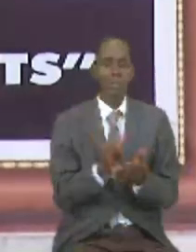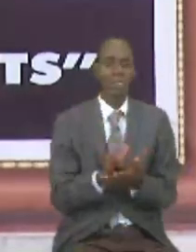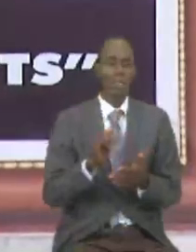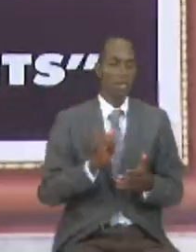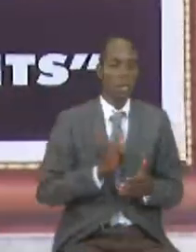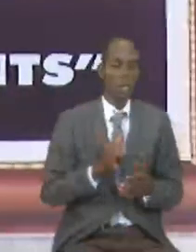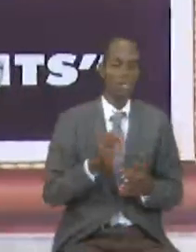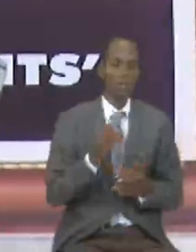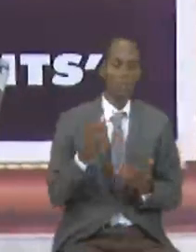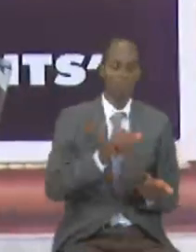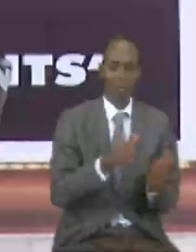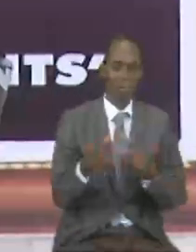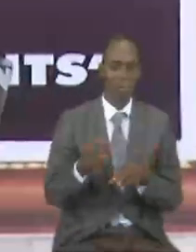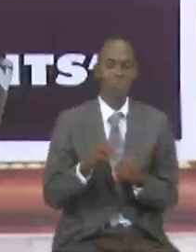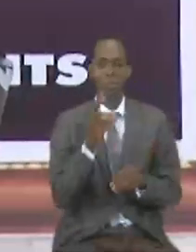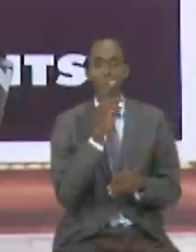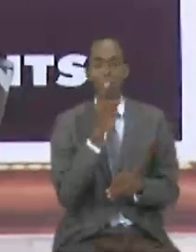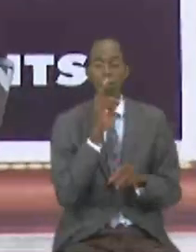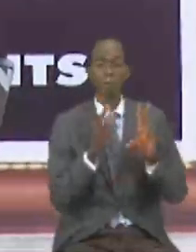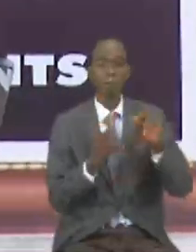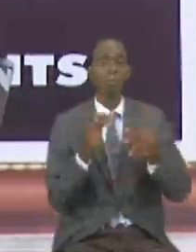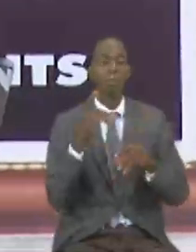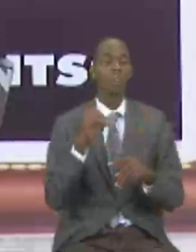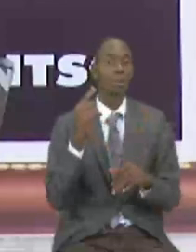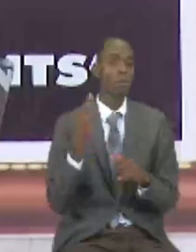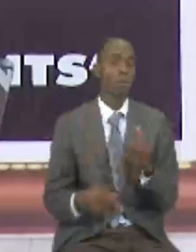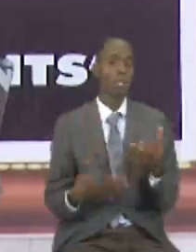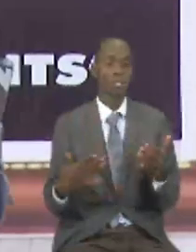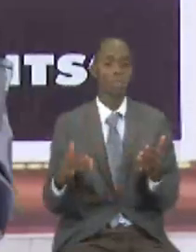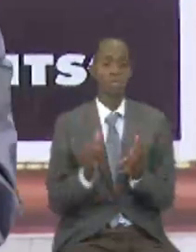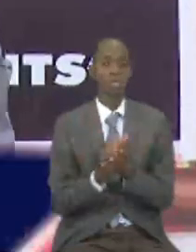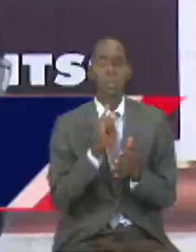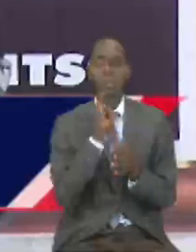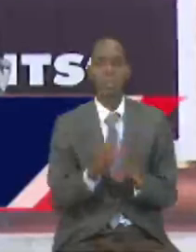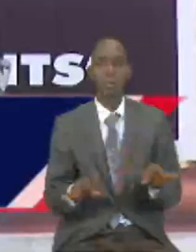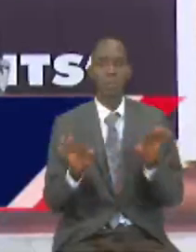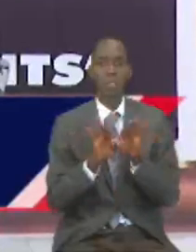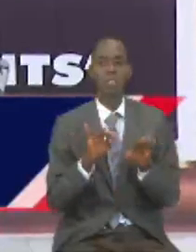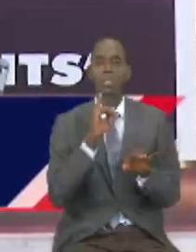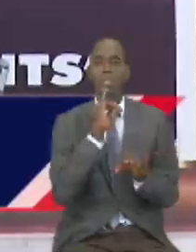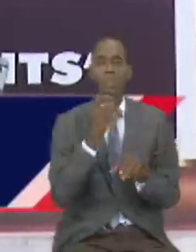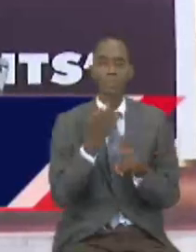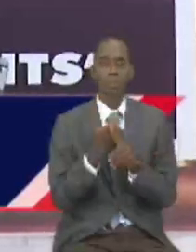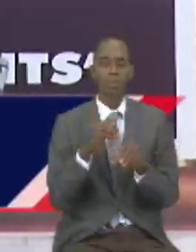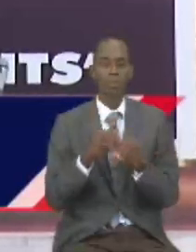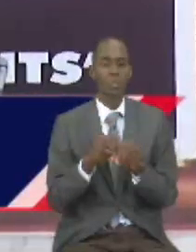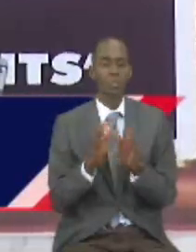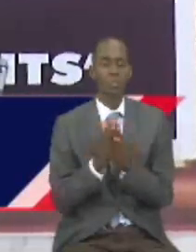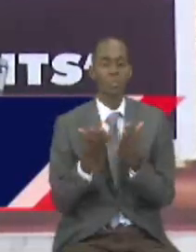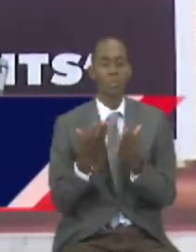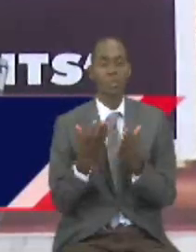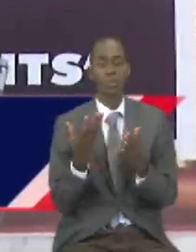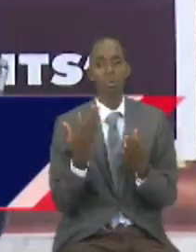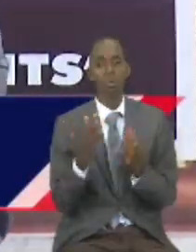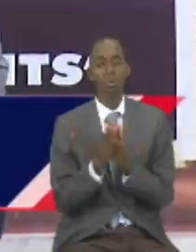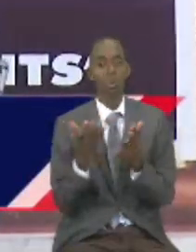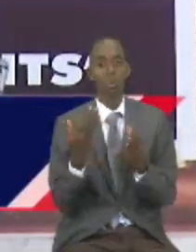finale, l'évidence, la preuve que tu appartiens au Seigneur, voilà ce que Dieu va regarder. Ecclésiaste